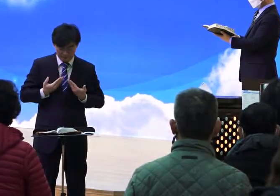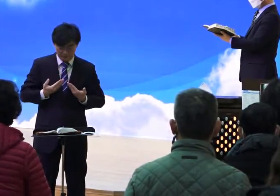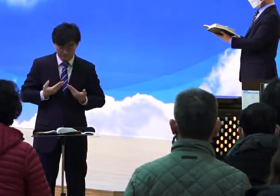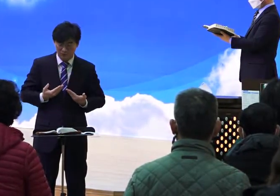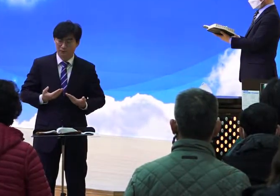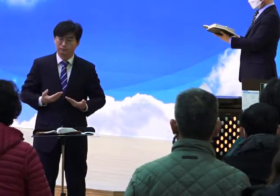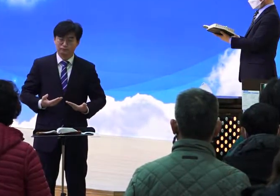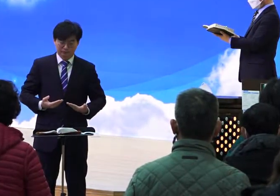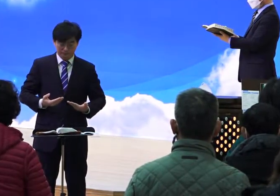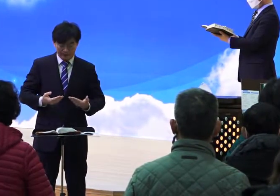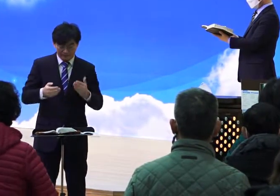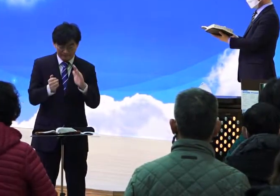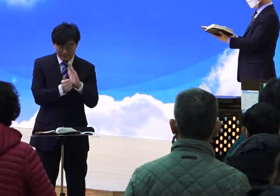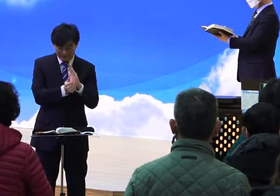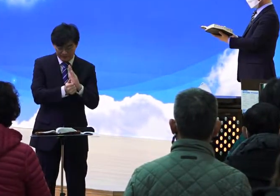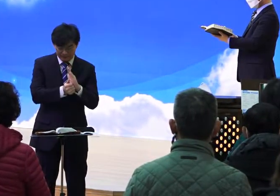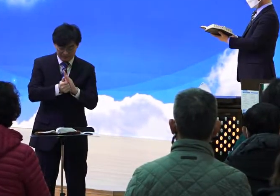가다듬고